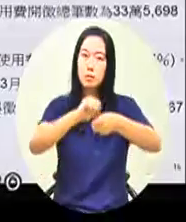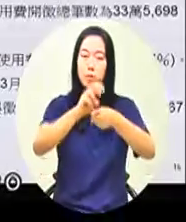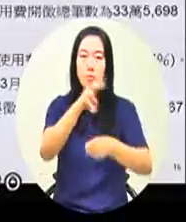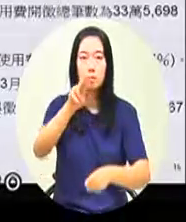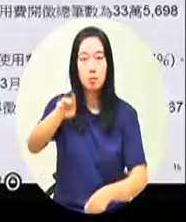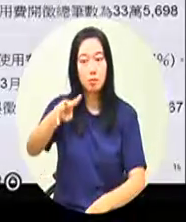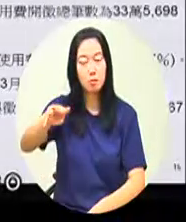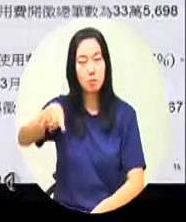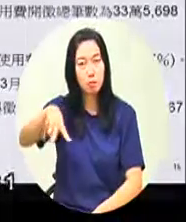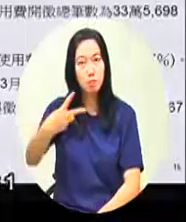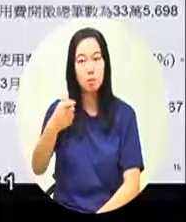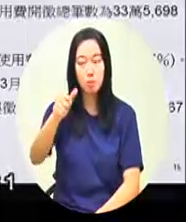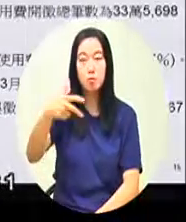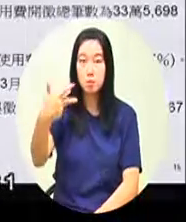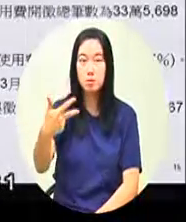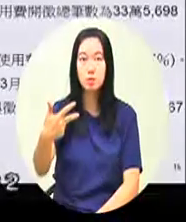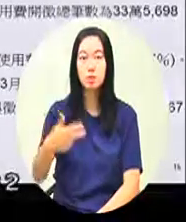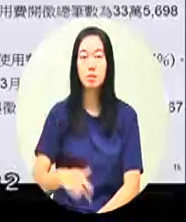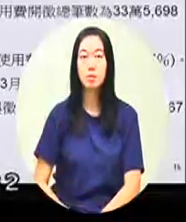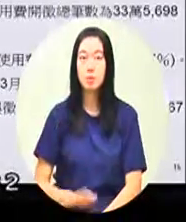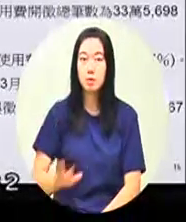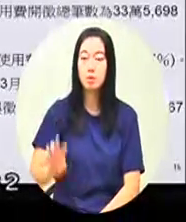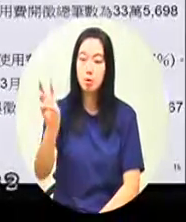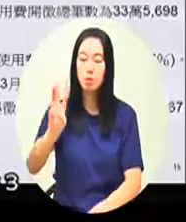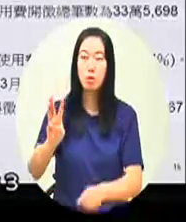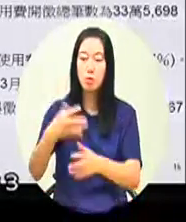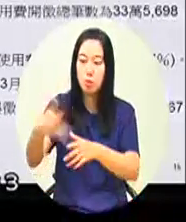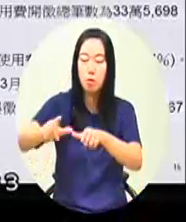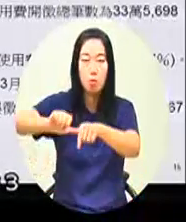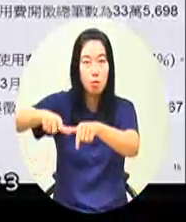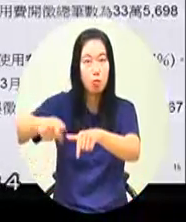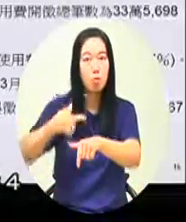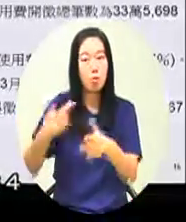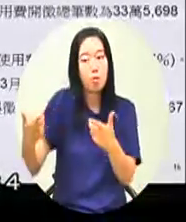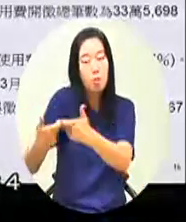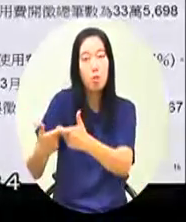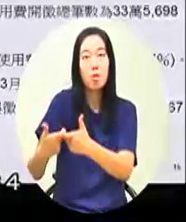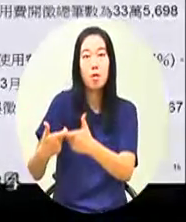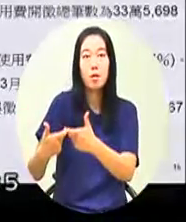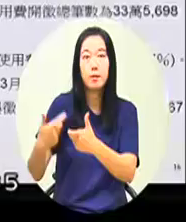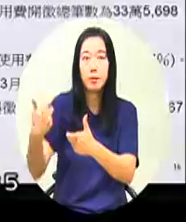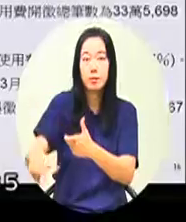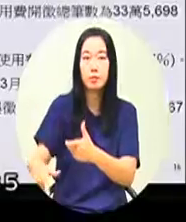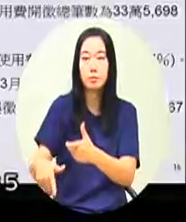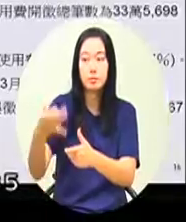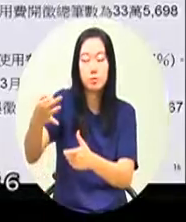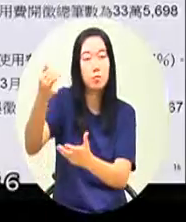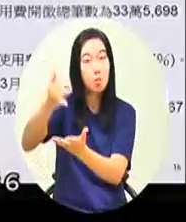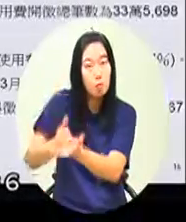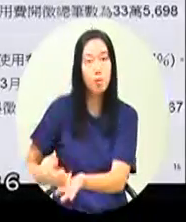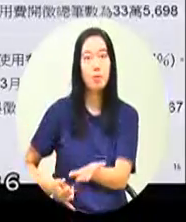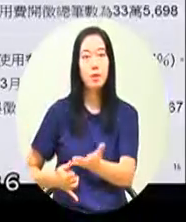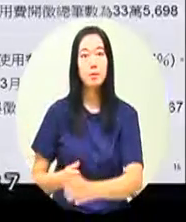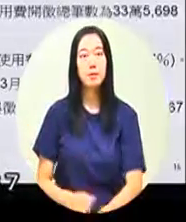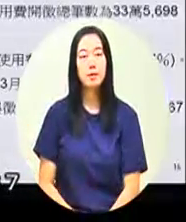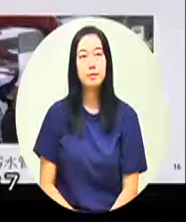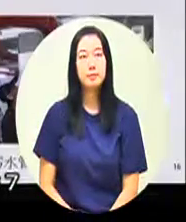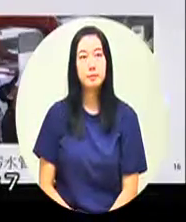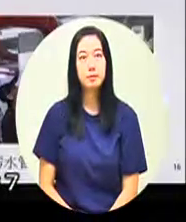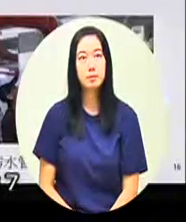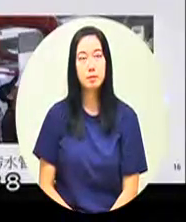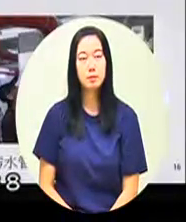续在这一些物征的部分跟水公司这边来配合做一个那个退费，从系统上面直接退费。下